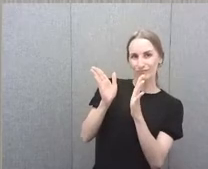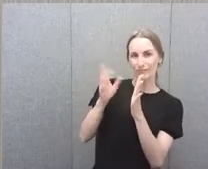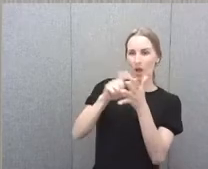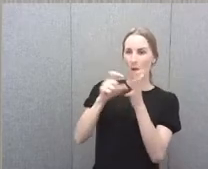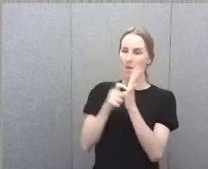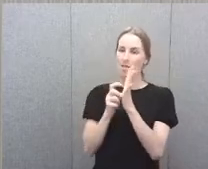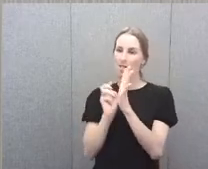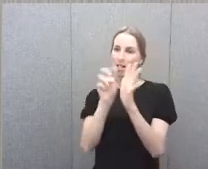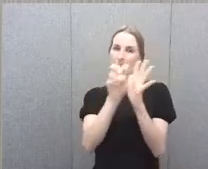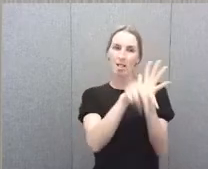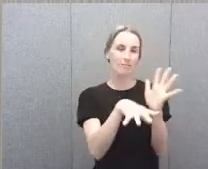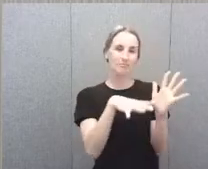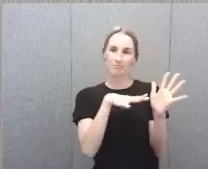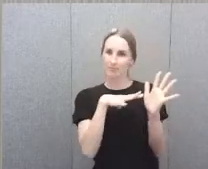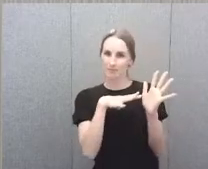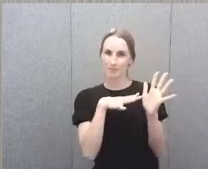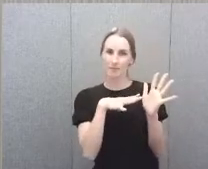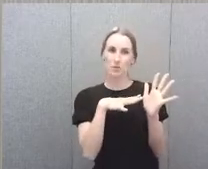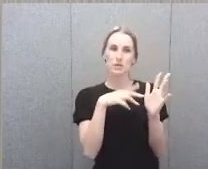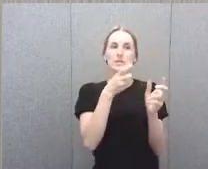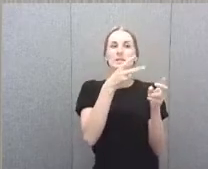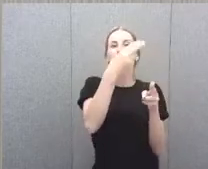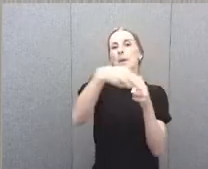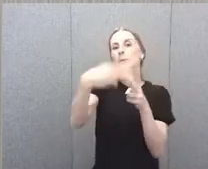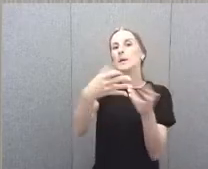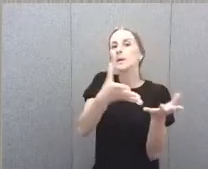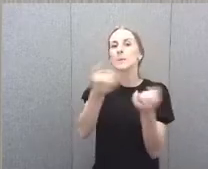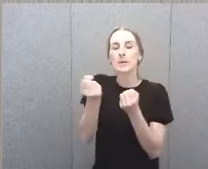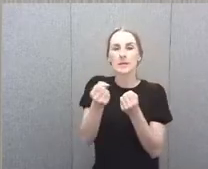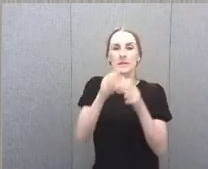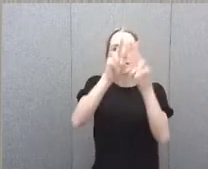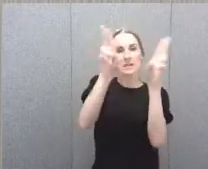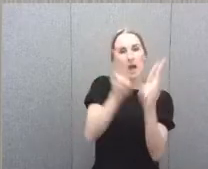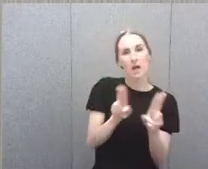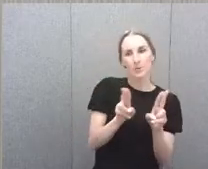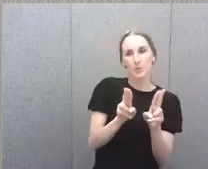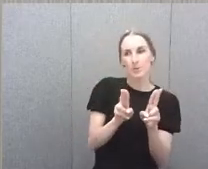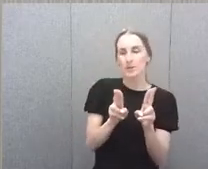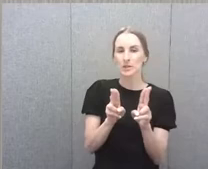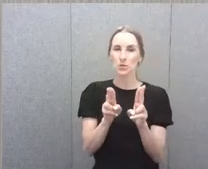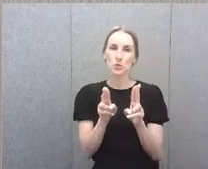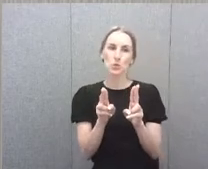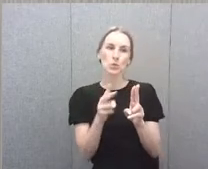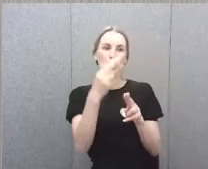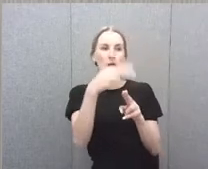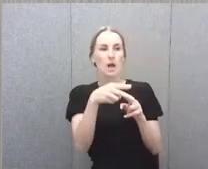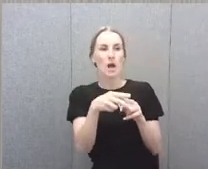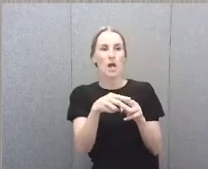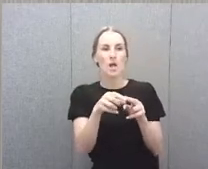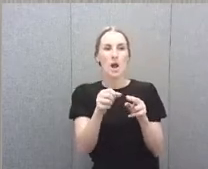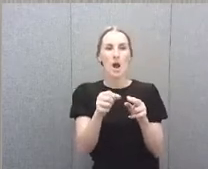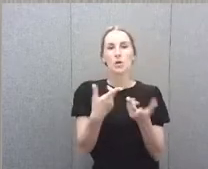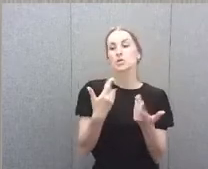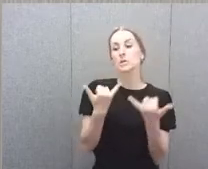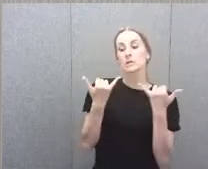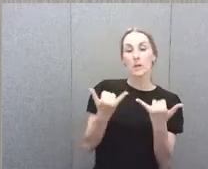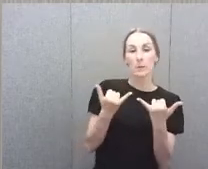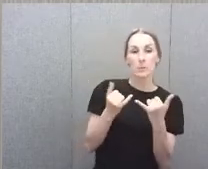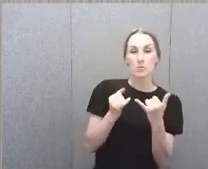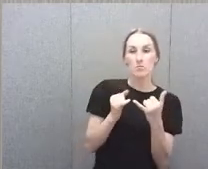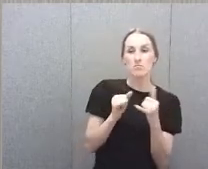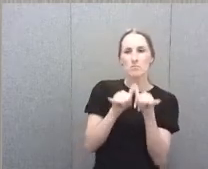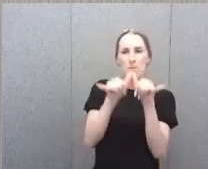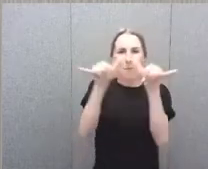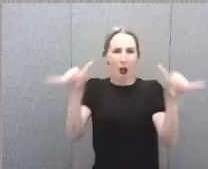COVID-19 еще более усилила эти неравенства. И также мы сделали даже несколько шагов назад